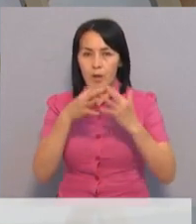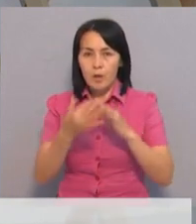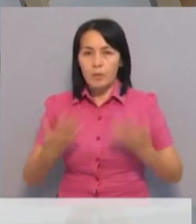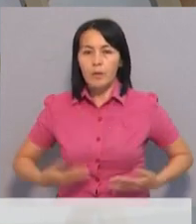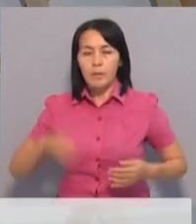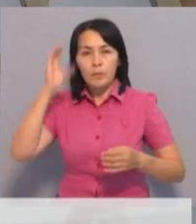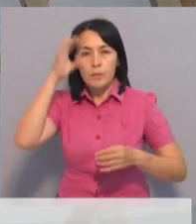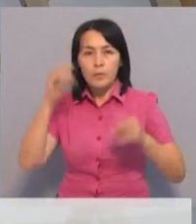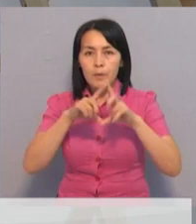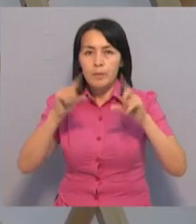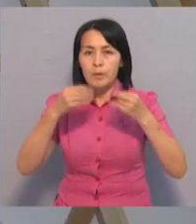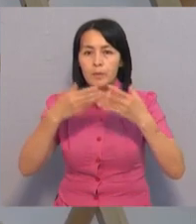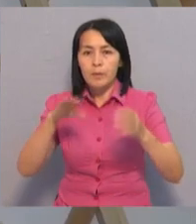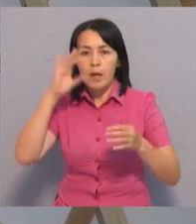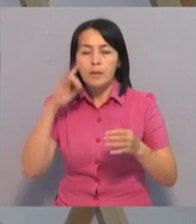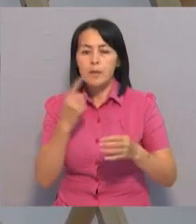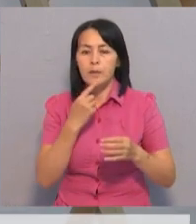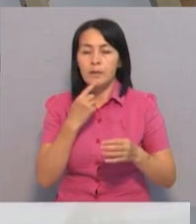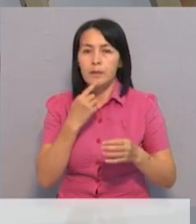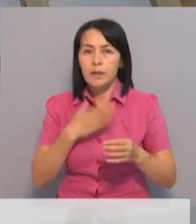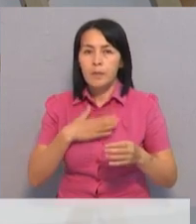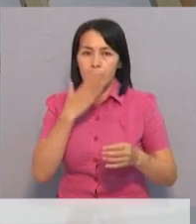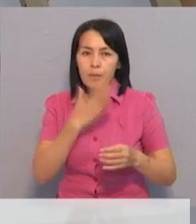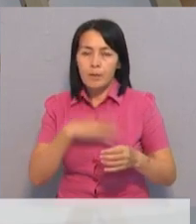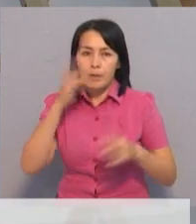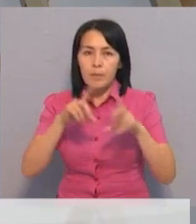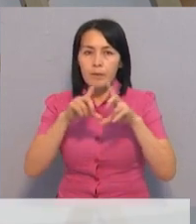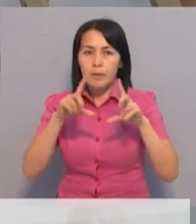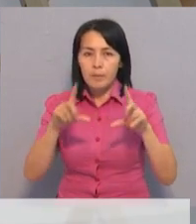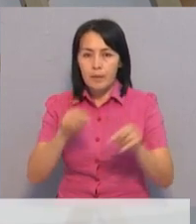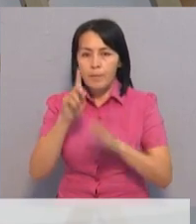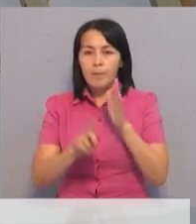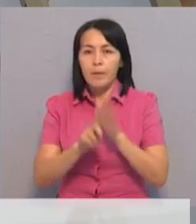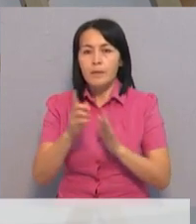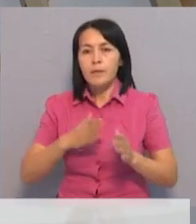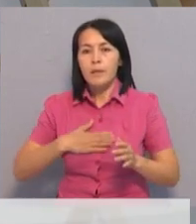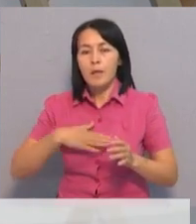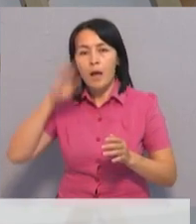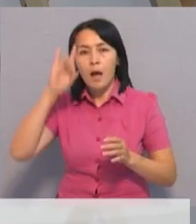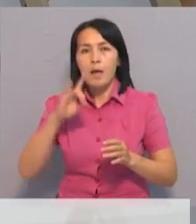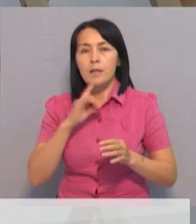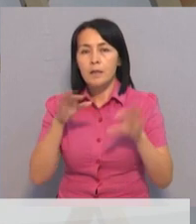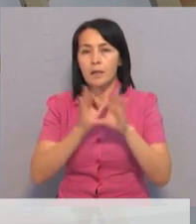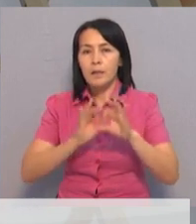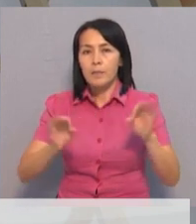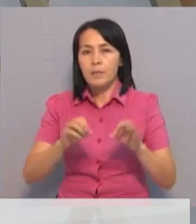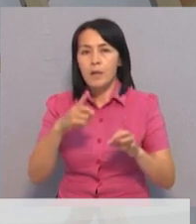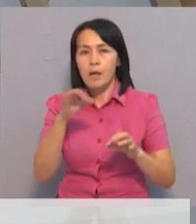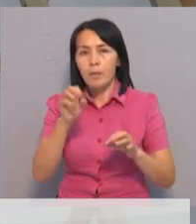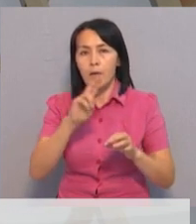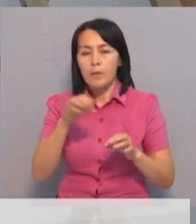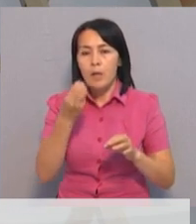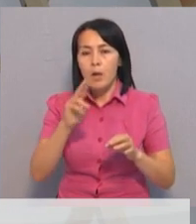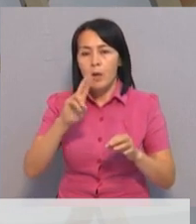өзбек мектепте оқығанмын. Ал қазақ тіліне деген махаббатым менің мектеп қабырғасынан ашылған. Мен қазақтың кереметтей тұлғалары Абай Құнанбаев,